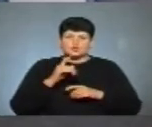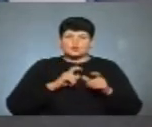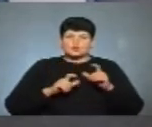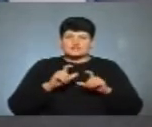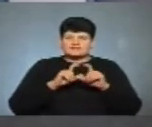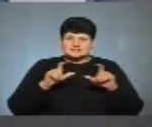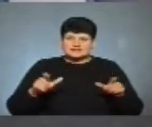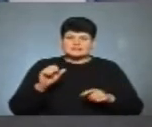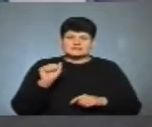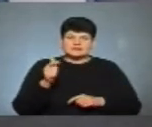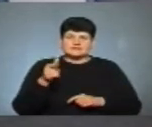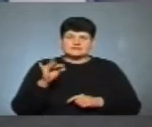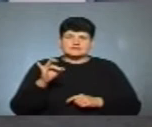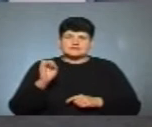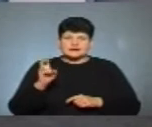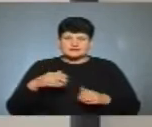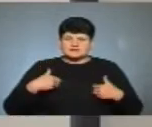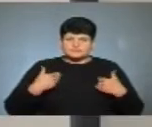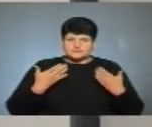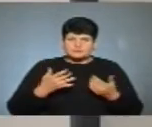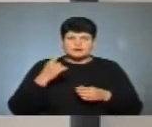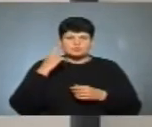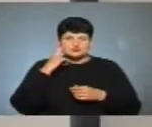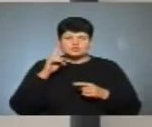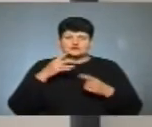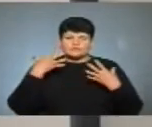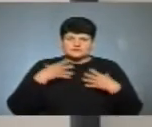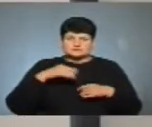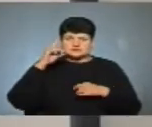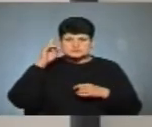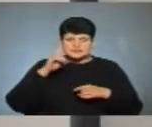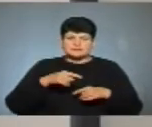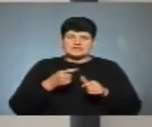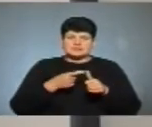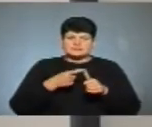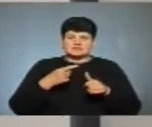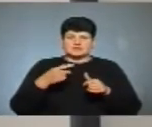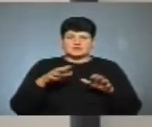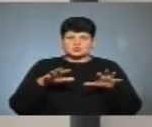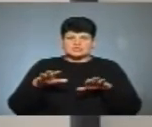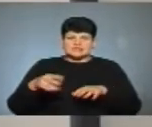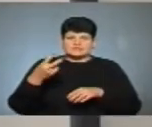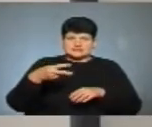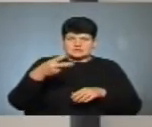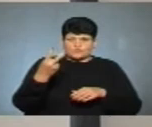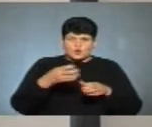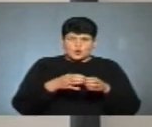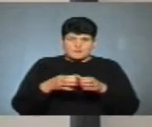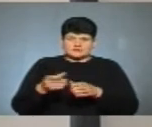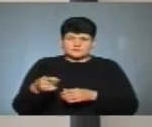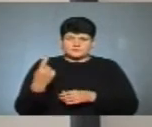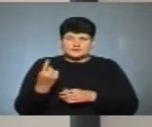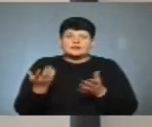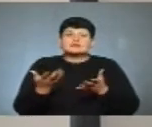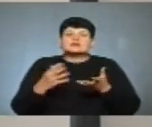Мої вітання. Вітаю. Отже, ми щойно почули, що вже відомі імена очільників 22 громад на Тернопільщині. Тож,